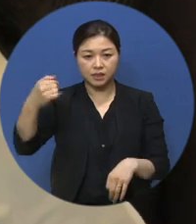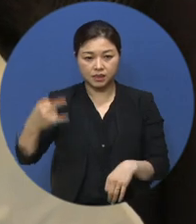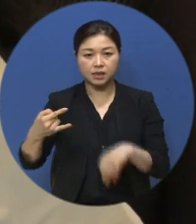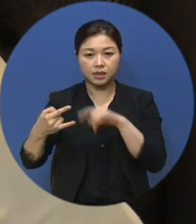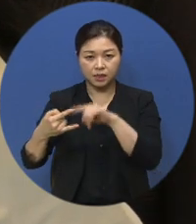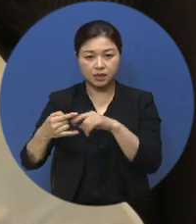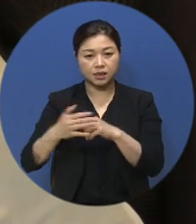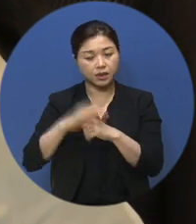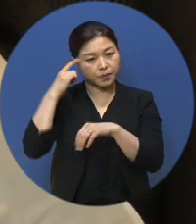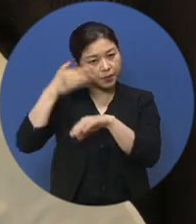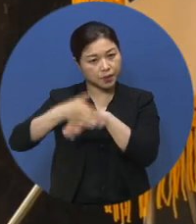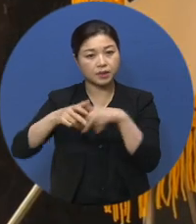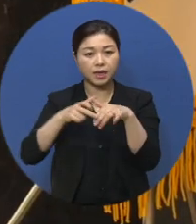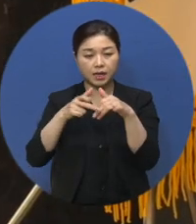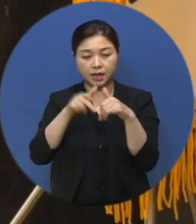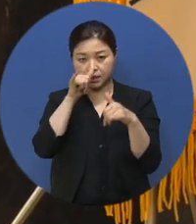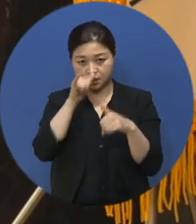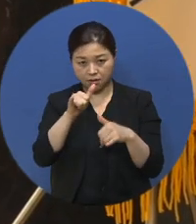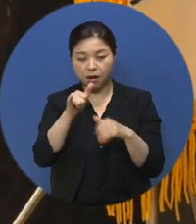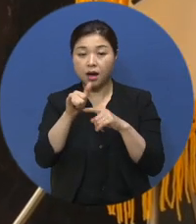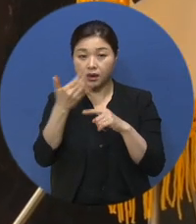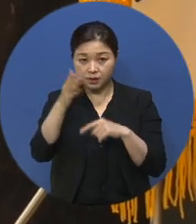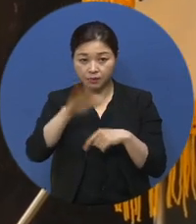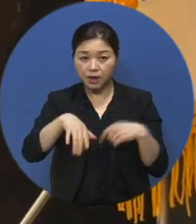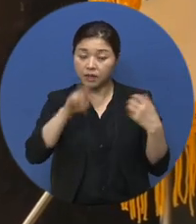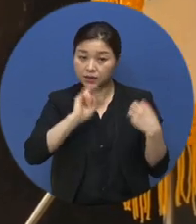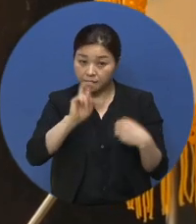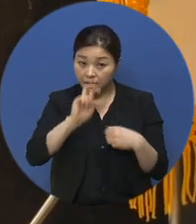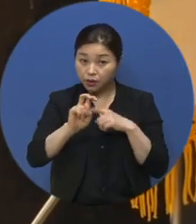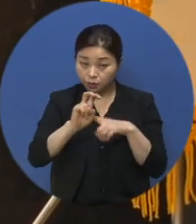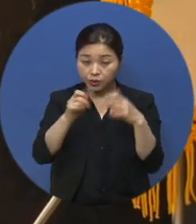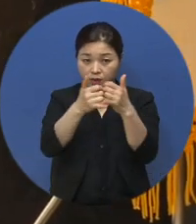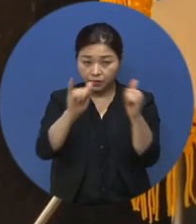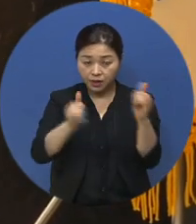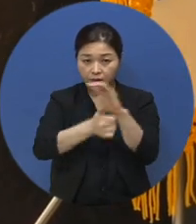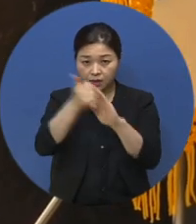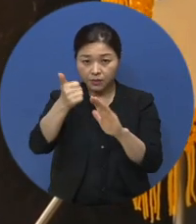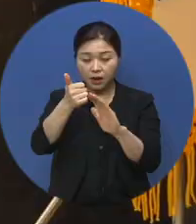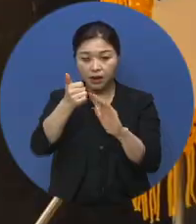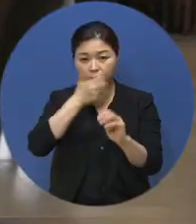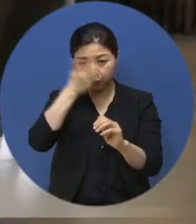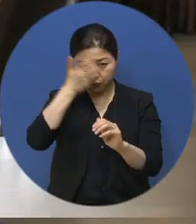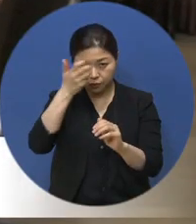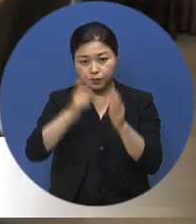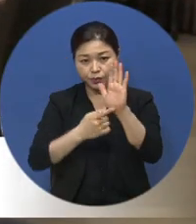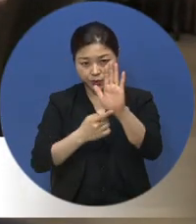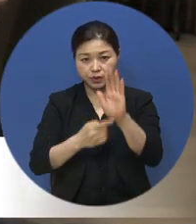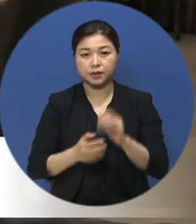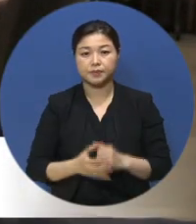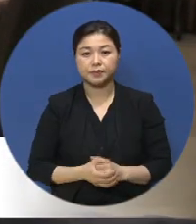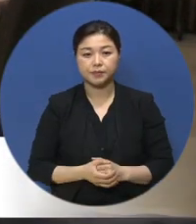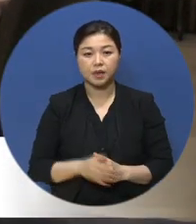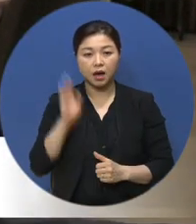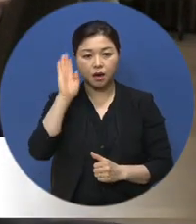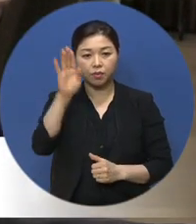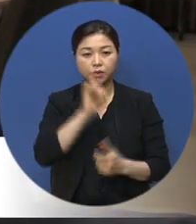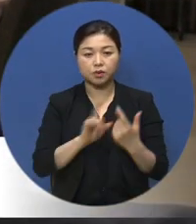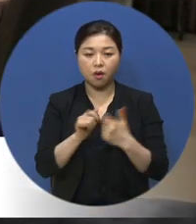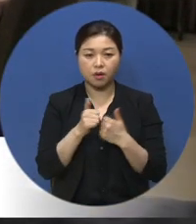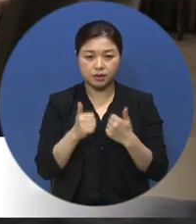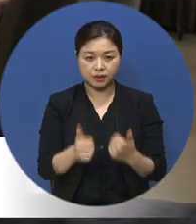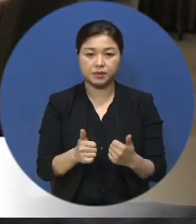지적 장애를 안고 있지만 음악으로 사람들에게 희망과 꿈을 전하고 있습니다. 앞으로 더 열심히